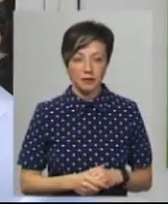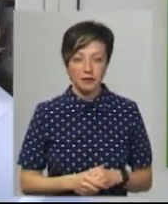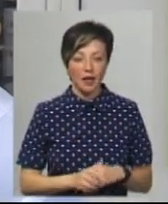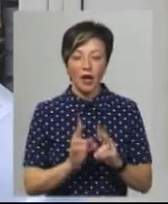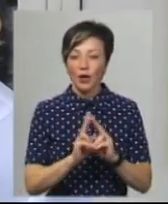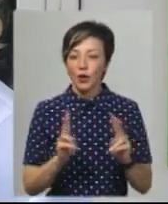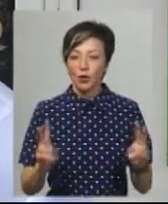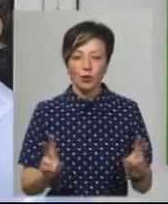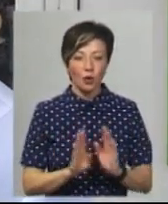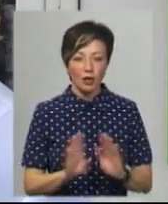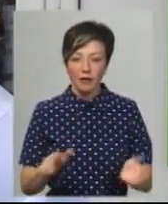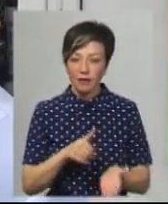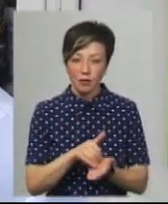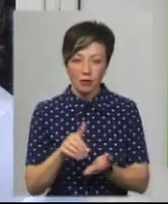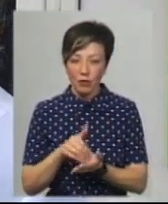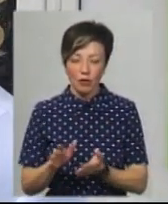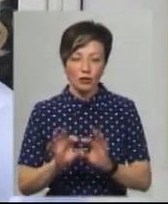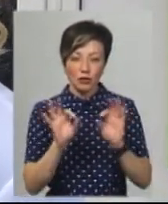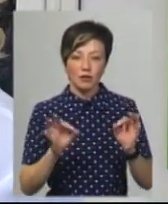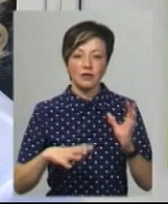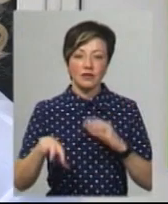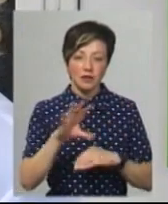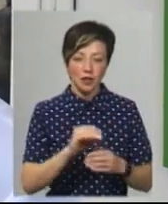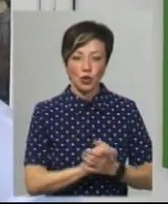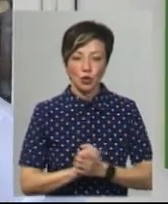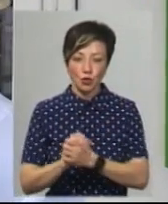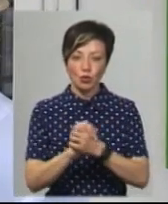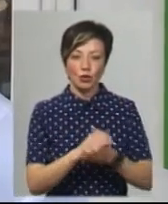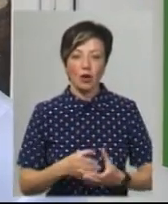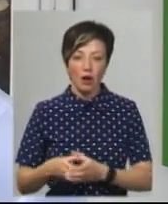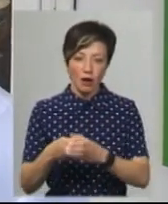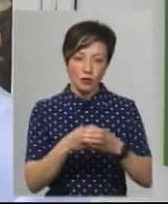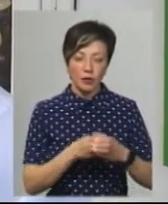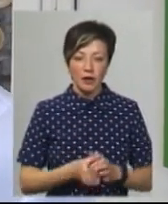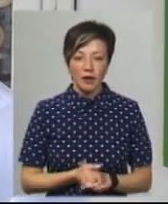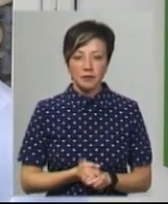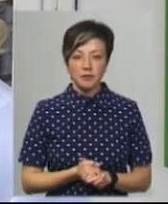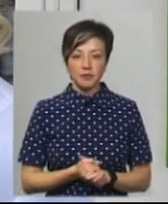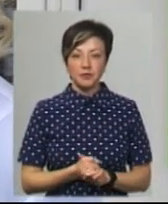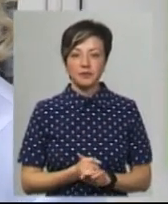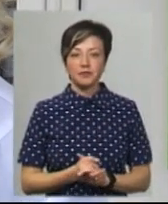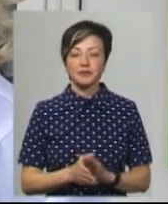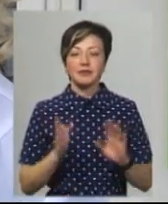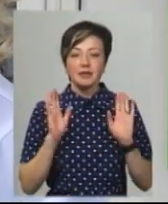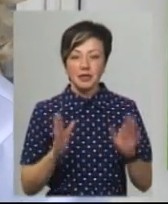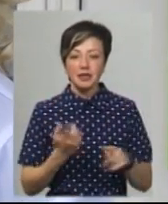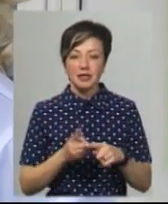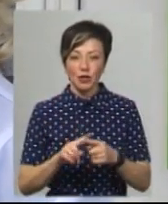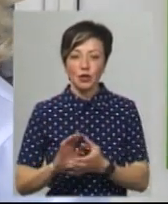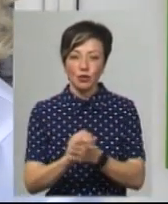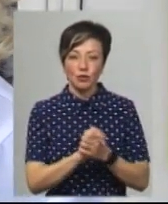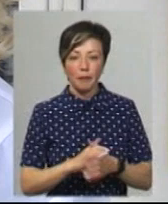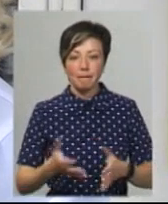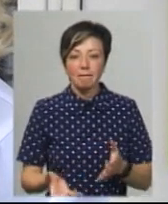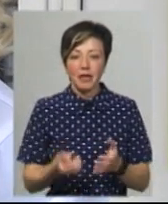Ніхто не відказує, ніхто ніде нічого, всі дружно, всі разом. І тільки цією дружбою і підтримкою